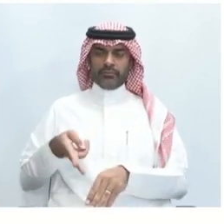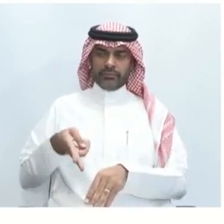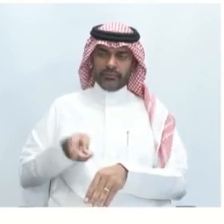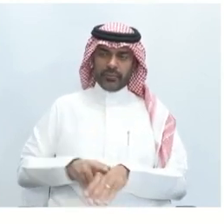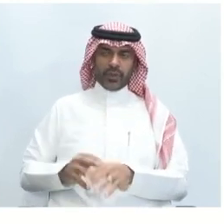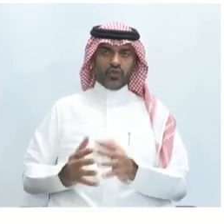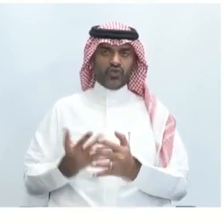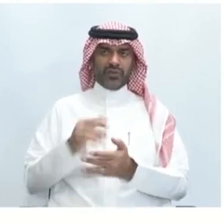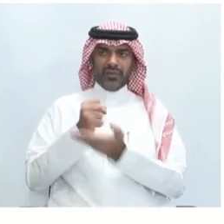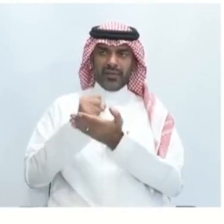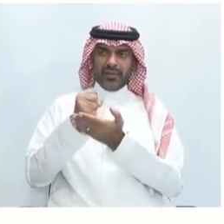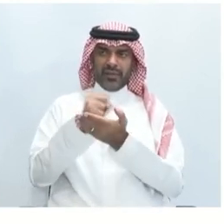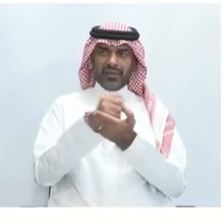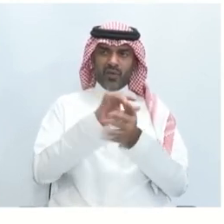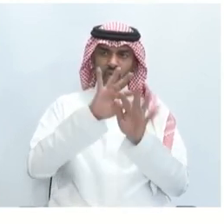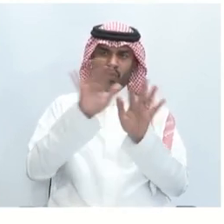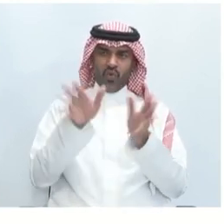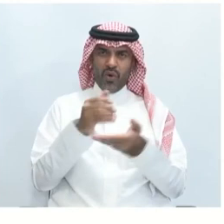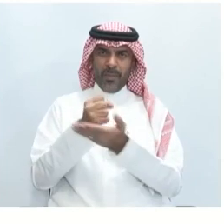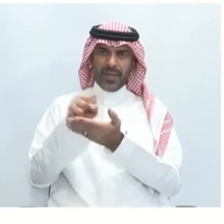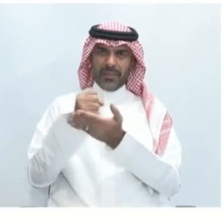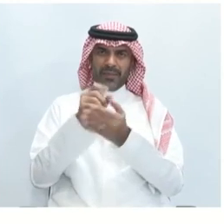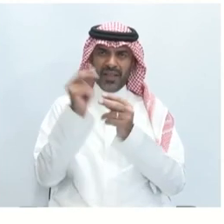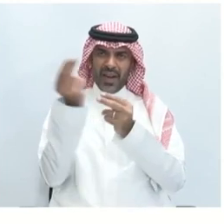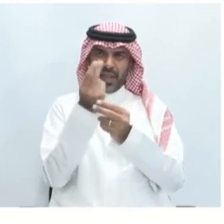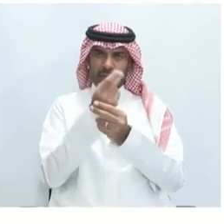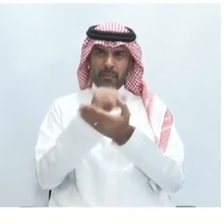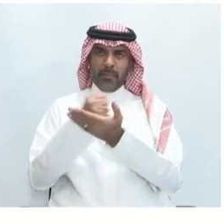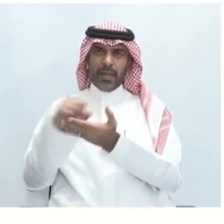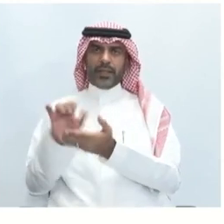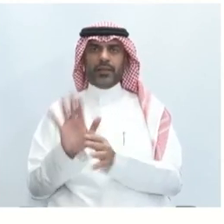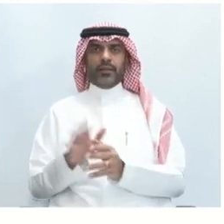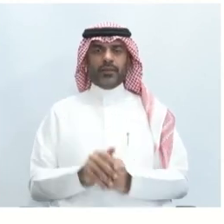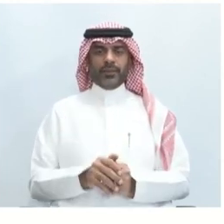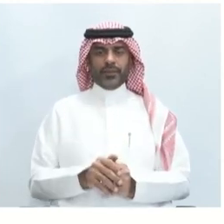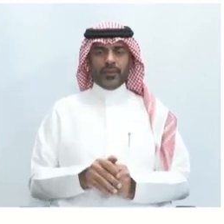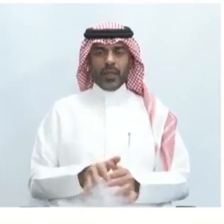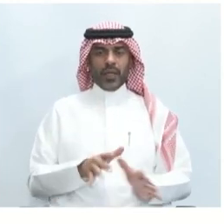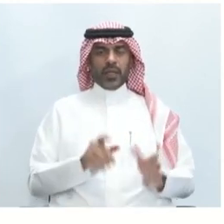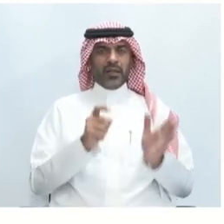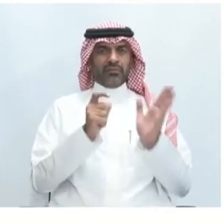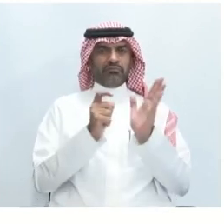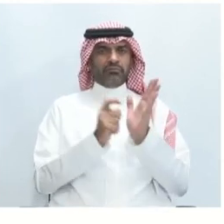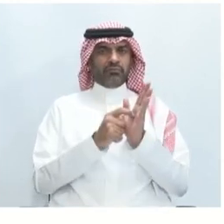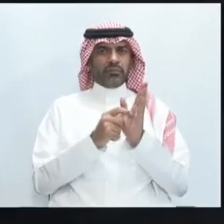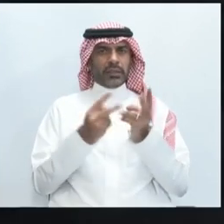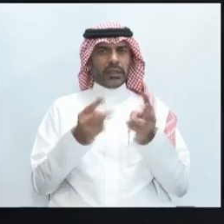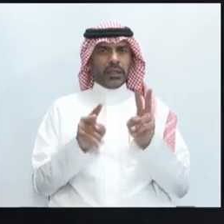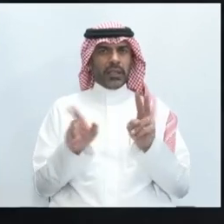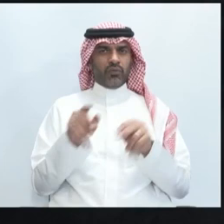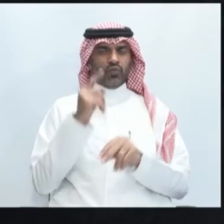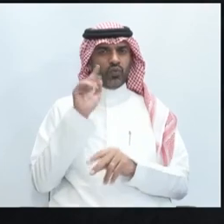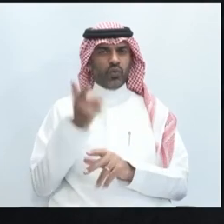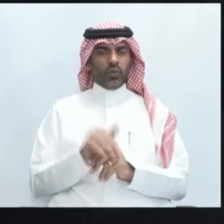الافتراضيه للروبوت والعوائق ومسح جميع الرسومات بالنسبه لزر التشغيل هو عباره عن ماذا